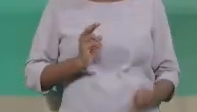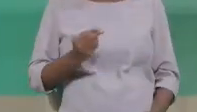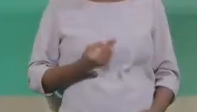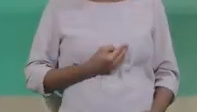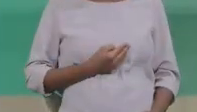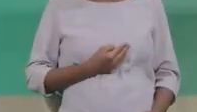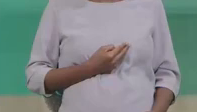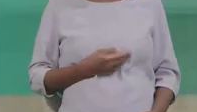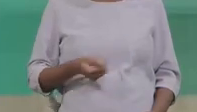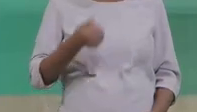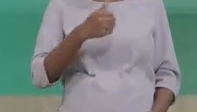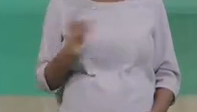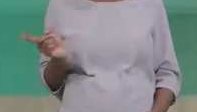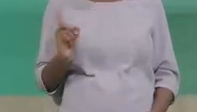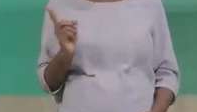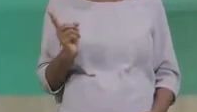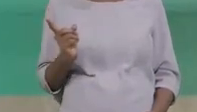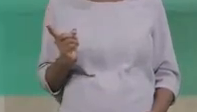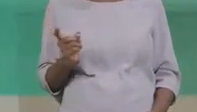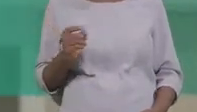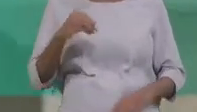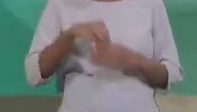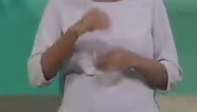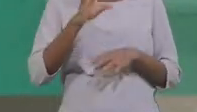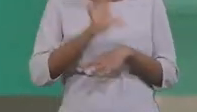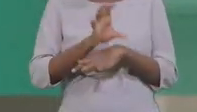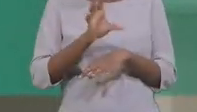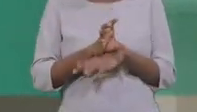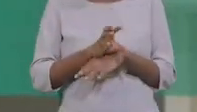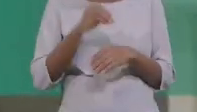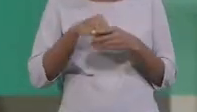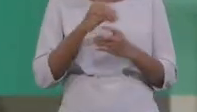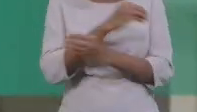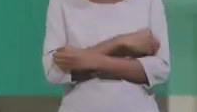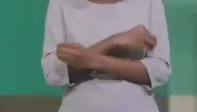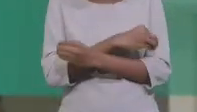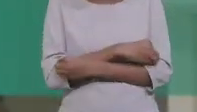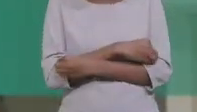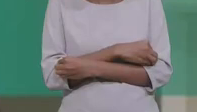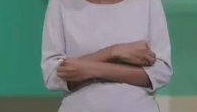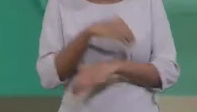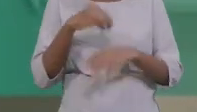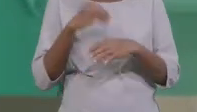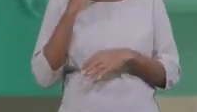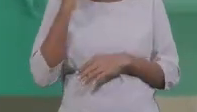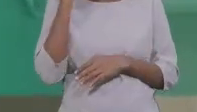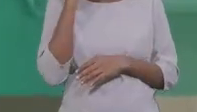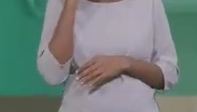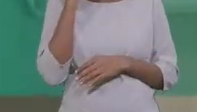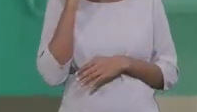Quand nous répondons à ce que Dieu ne nous a pas donné, quelque part, dans l'église, au bureau,